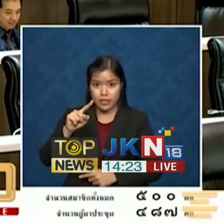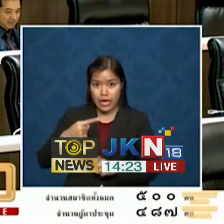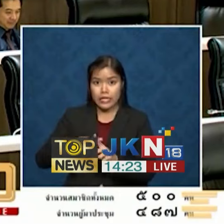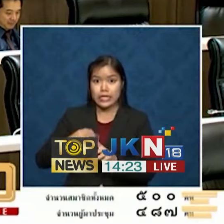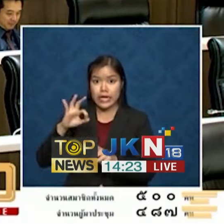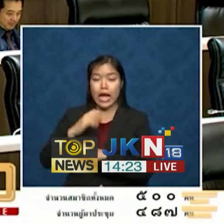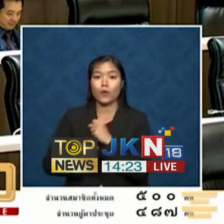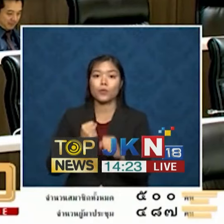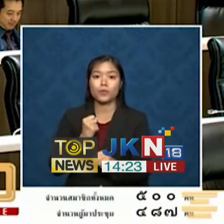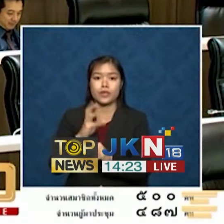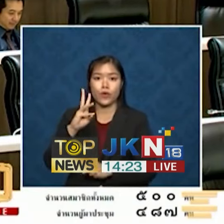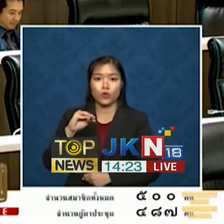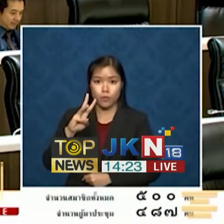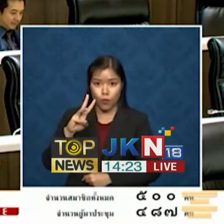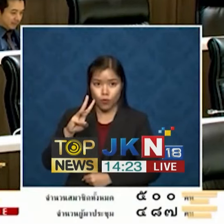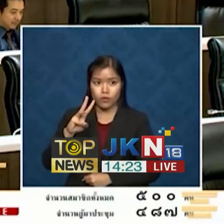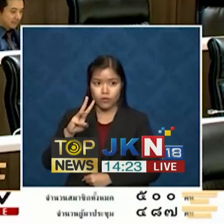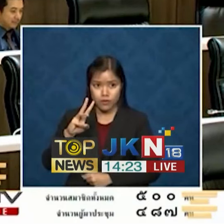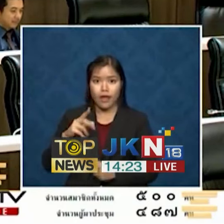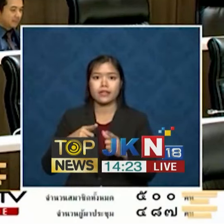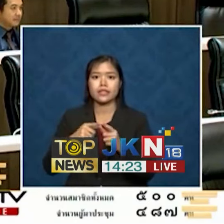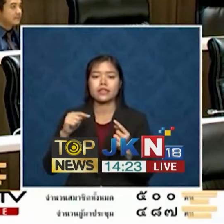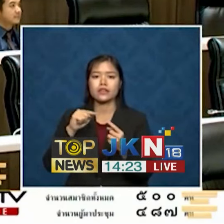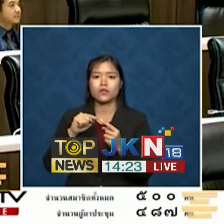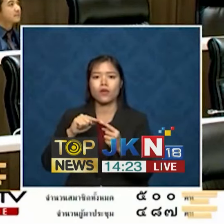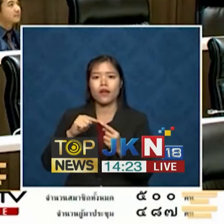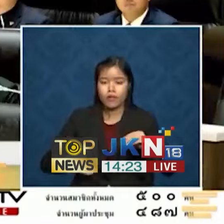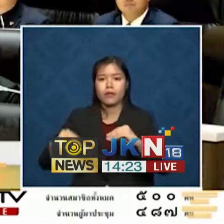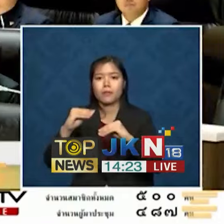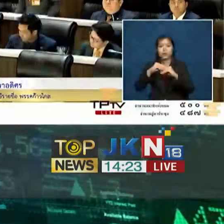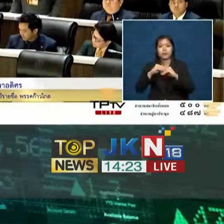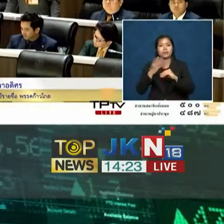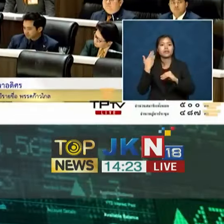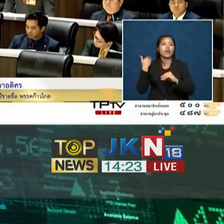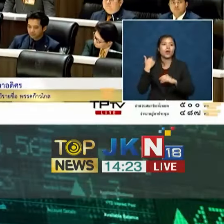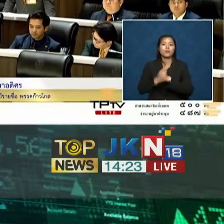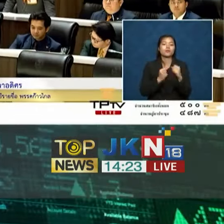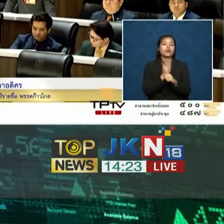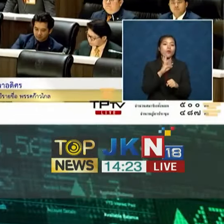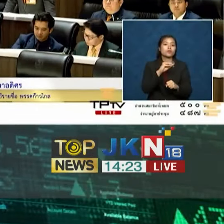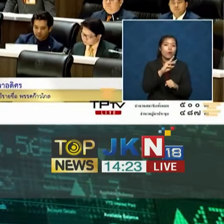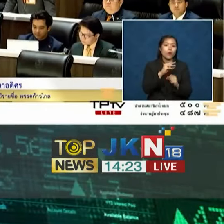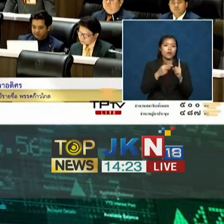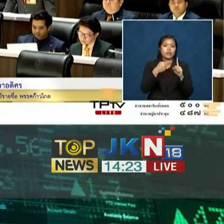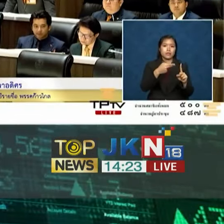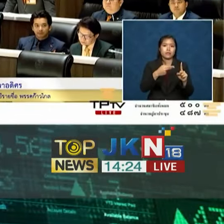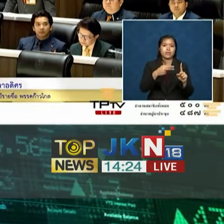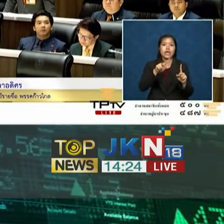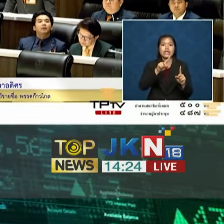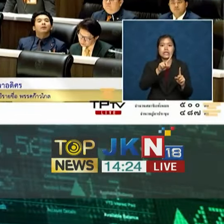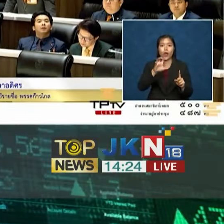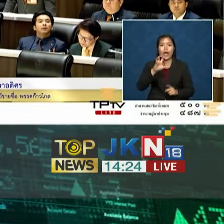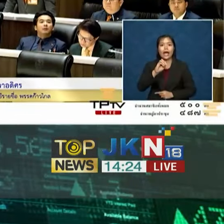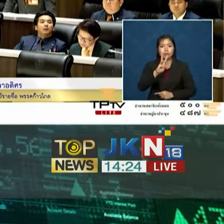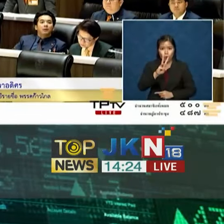ปีหน้าผมขอ2ลำอย่ามาด่าผมนะ อันนี้น่าสนใจมากนะครับเมื่อวานนี้ก็นะเรื่องของอภิปรายไม่วางใ